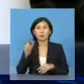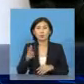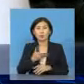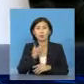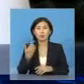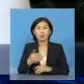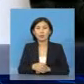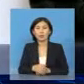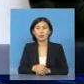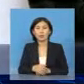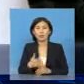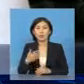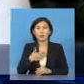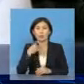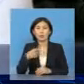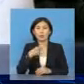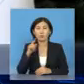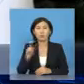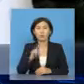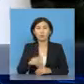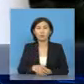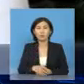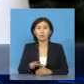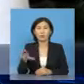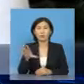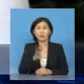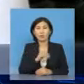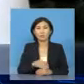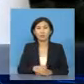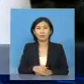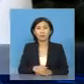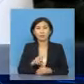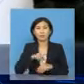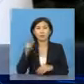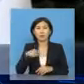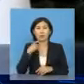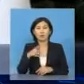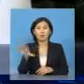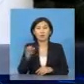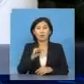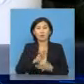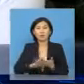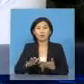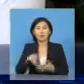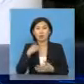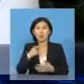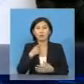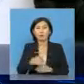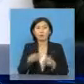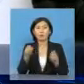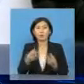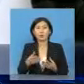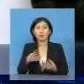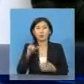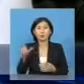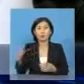Нет, мы же говорим, все, и доктора говорят, и эпидемиологи говорят, и